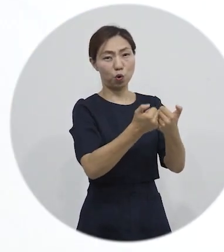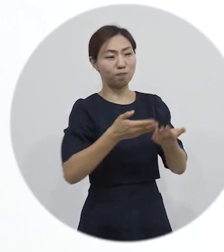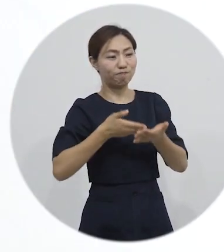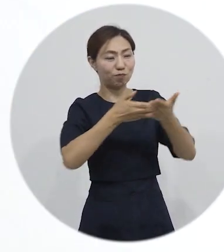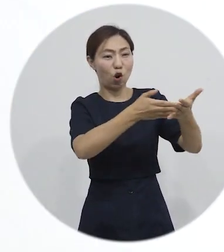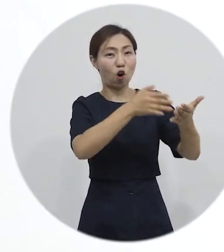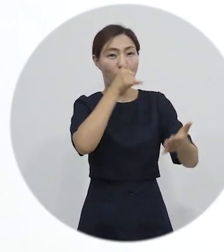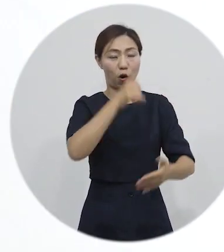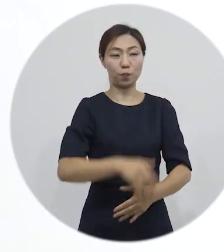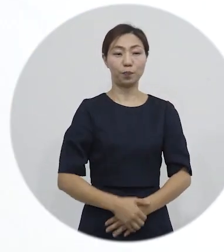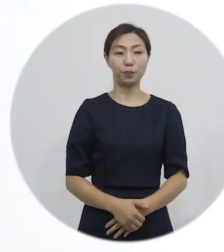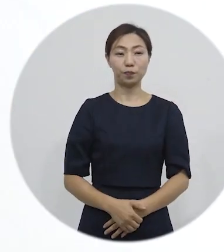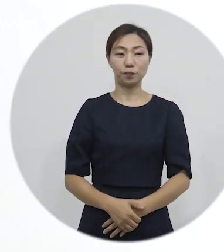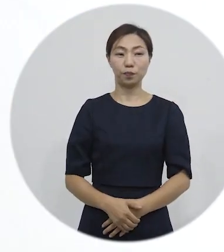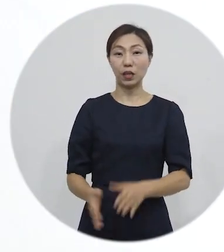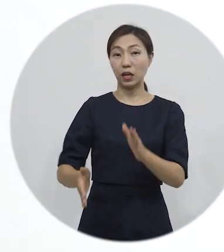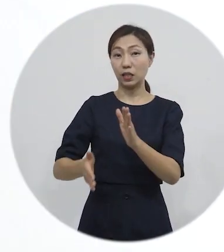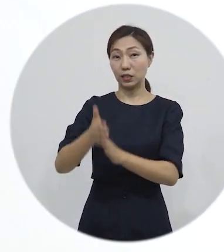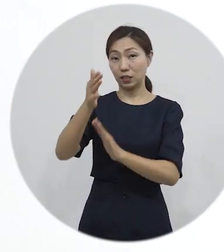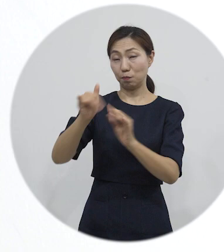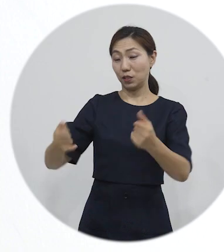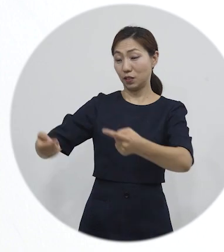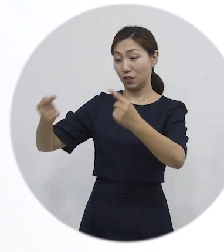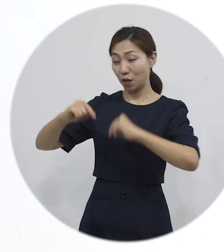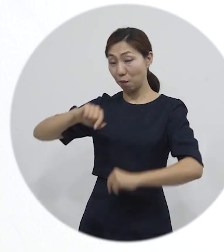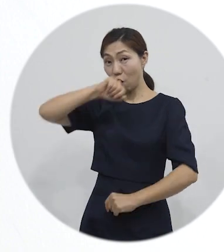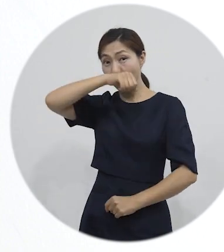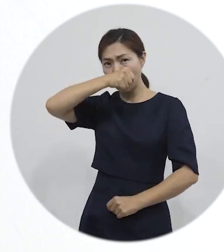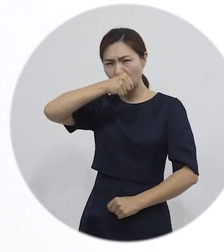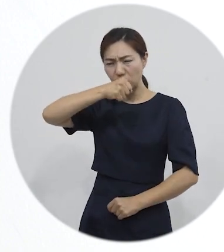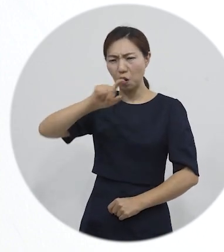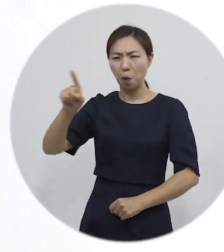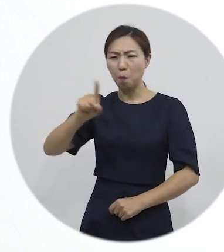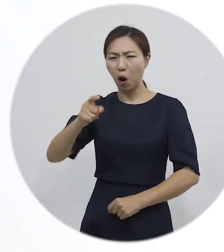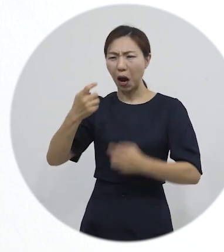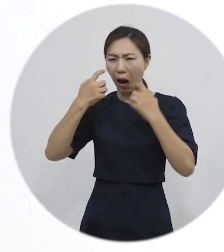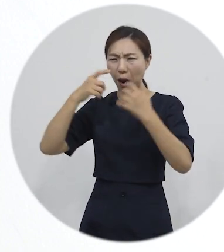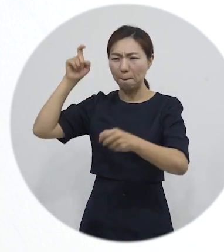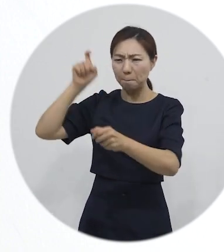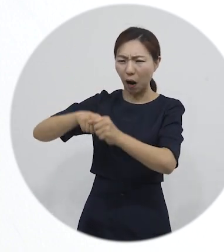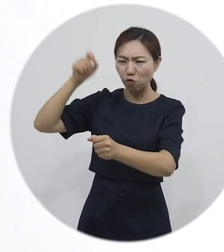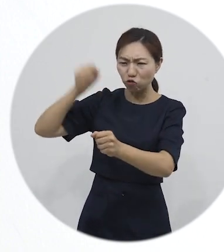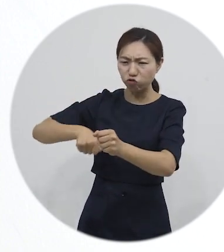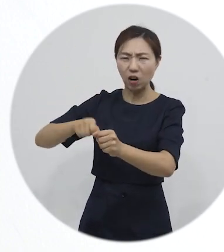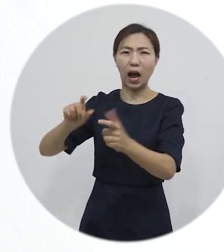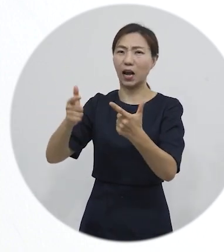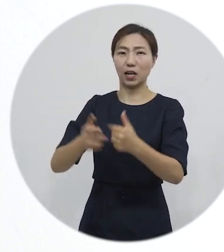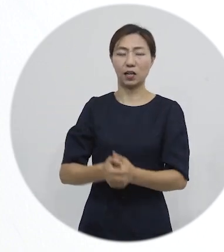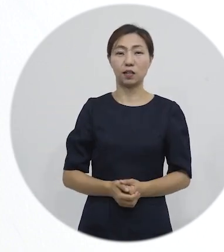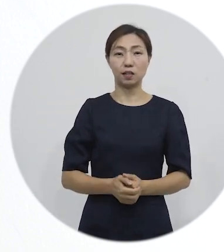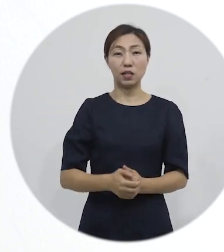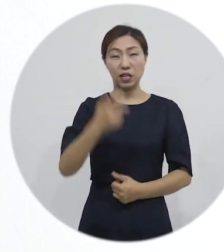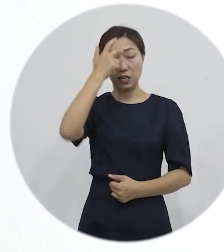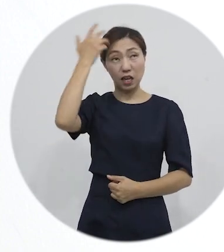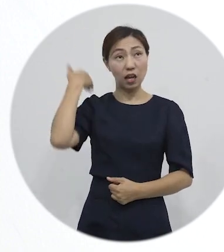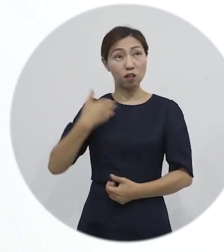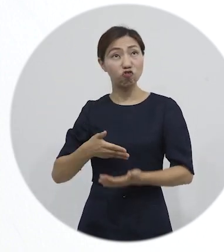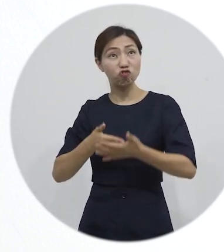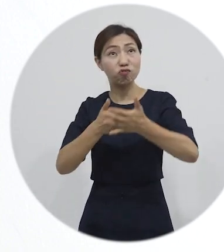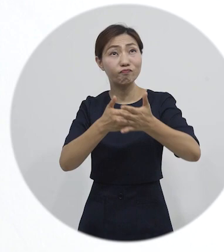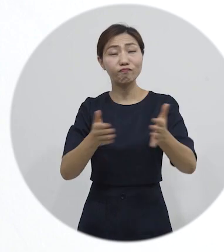참여예산제라고 하는 것은요, 고정되어 있는 제도가 아닙니다. 과거에는 사업을 제안한